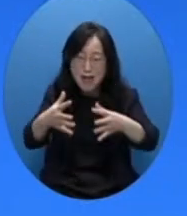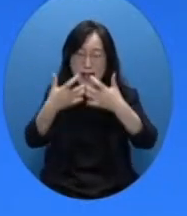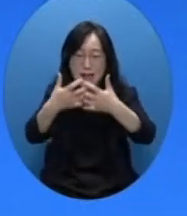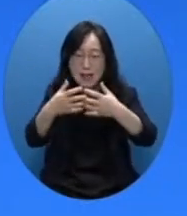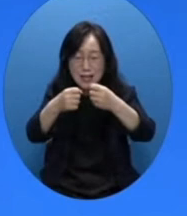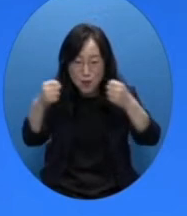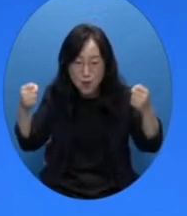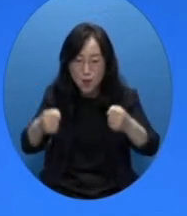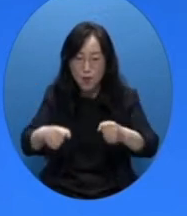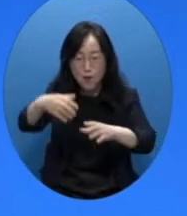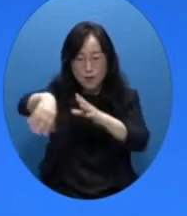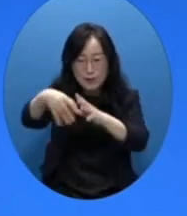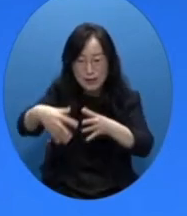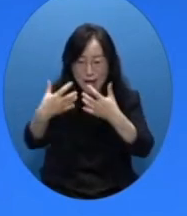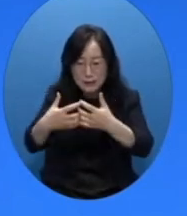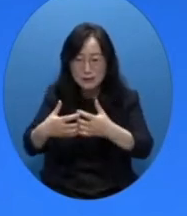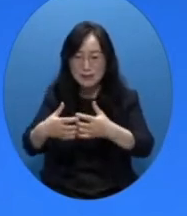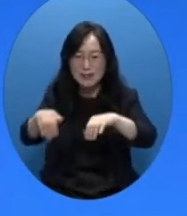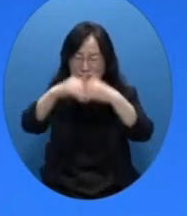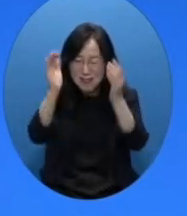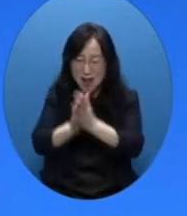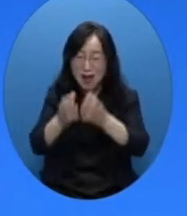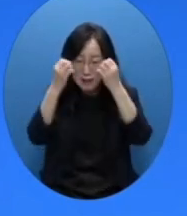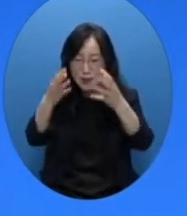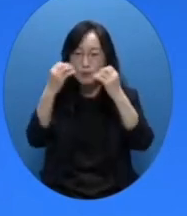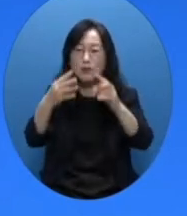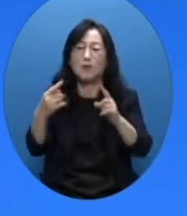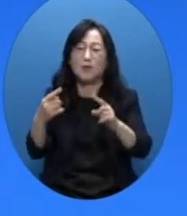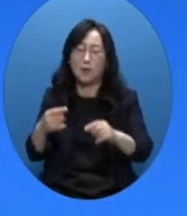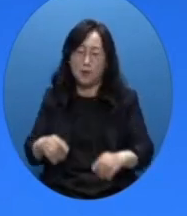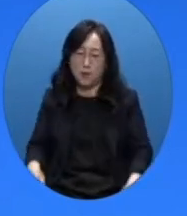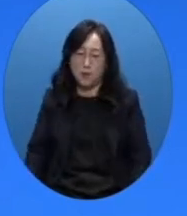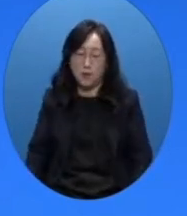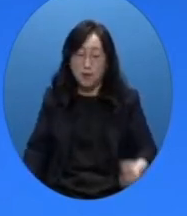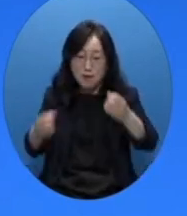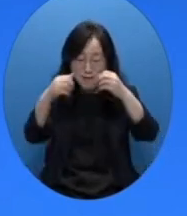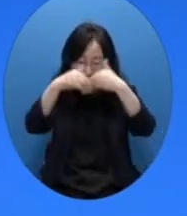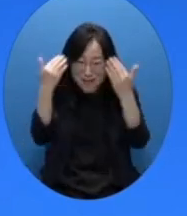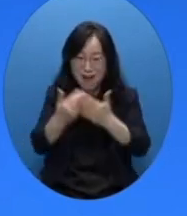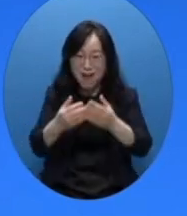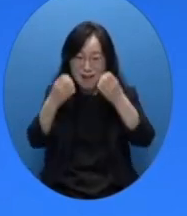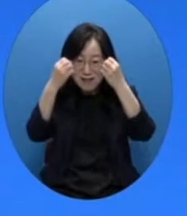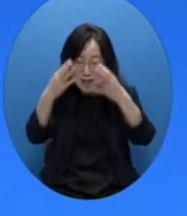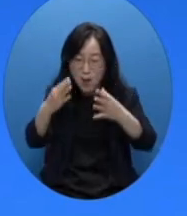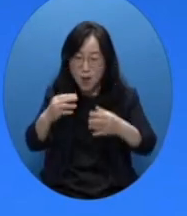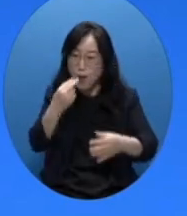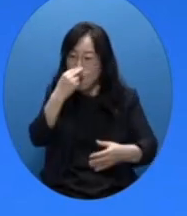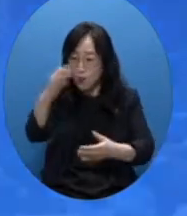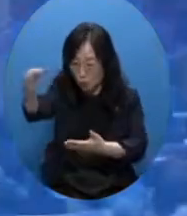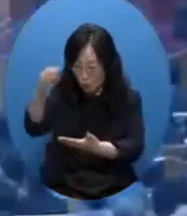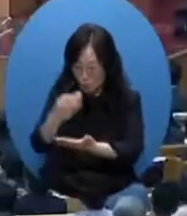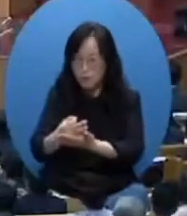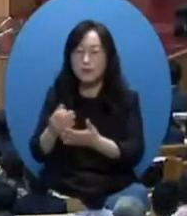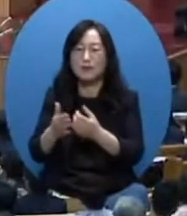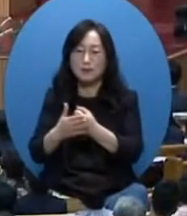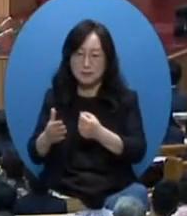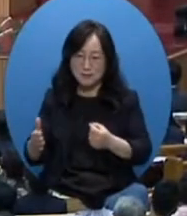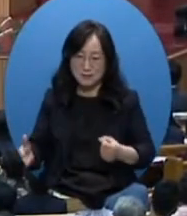새 세탁기가 다 쓰던 것을 새 거로 바뀌게 된 것입니다. 그래서 다 새 것으로 보험료가 나왔습니다.